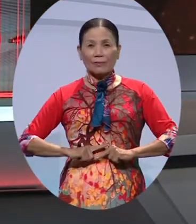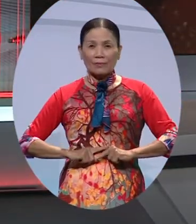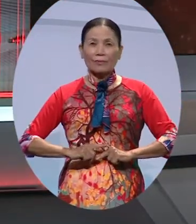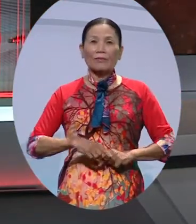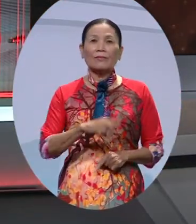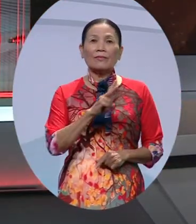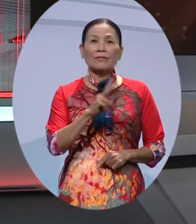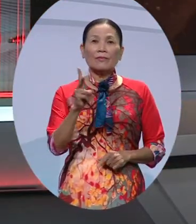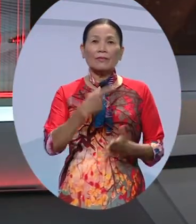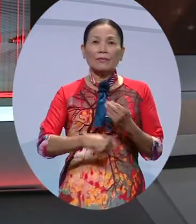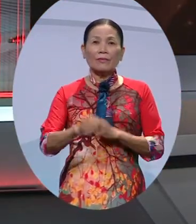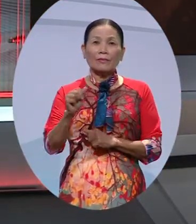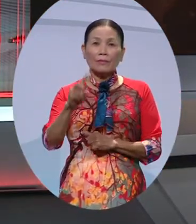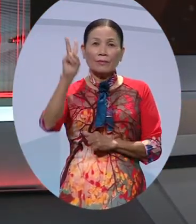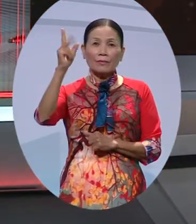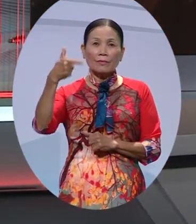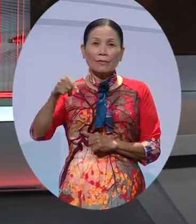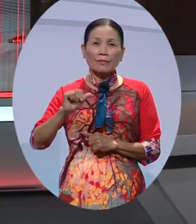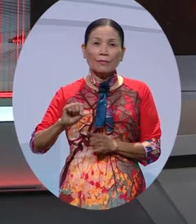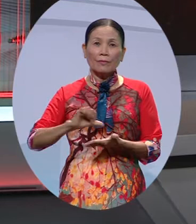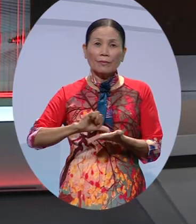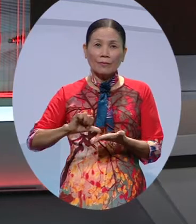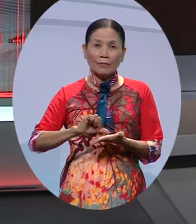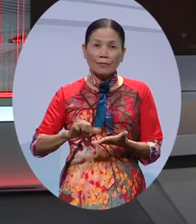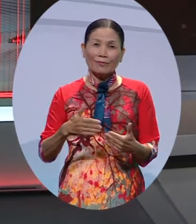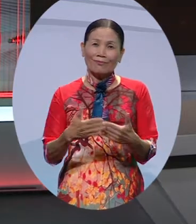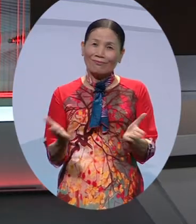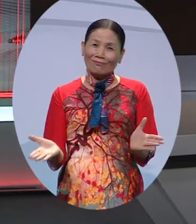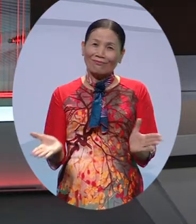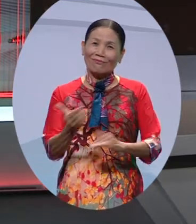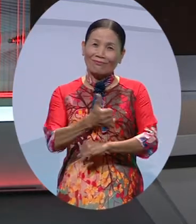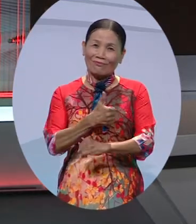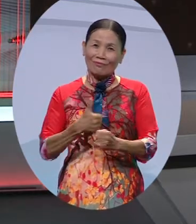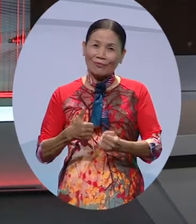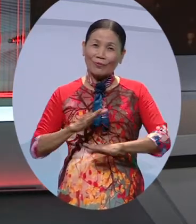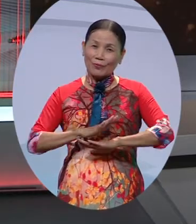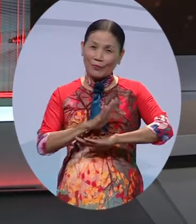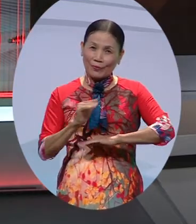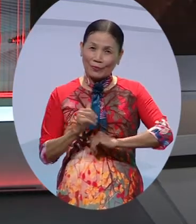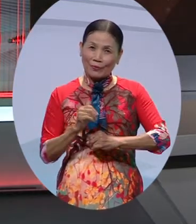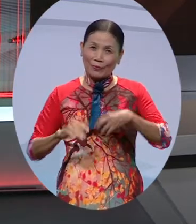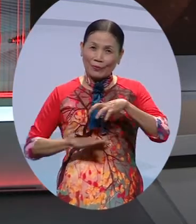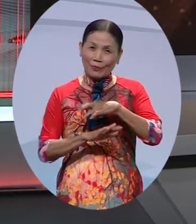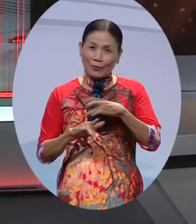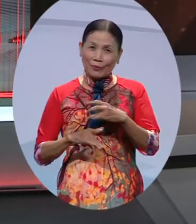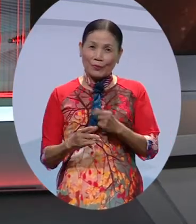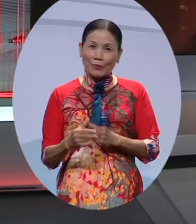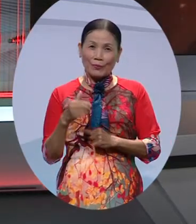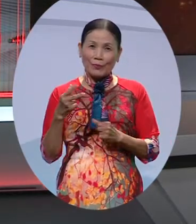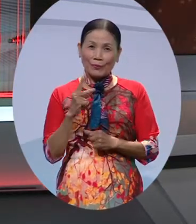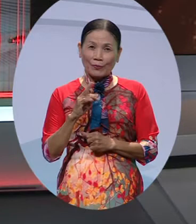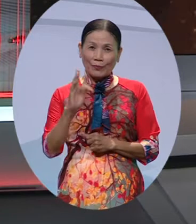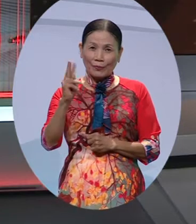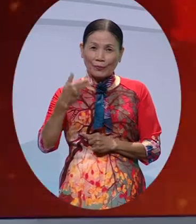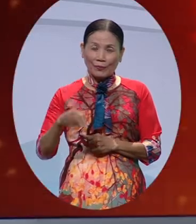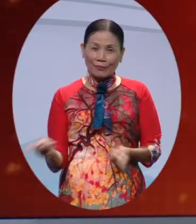1, Vinpearl và Vinpearl Land Nha Trang đã liên tục triển khai các hoạt động triệt để đảm bảo đảo Hòn Tre là điểm đến an toàn cho du khách khi